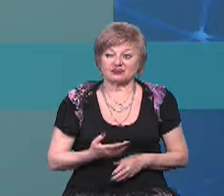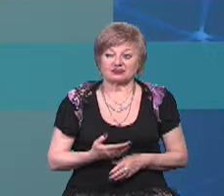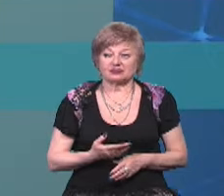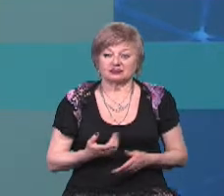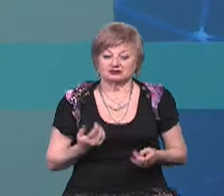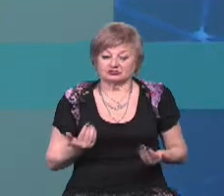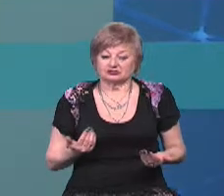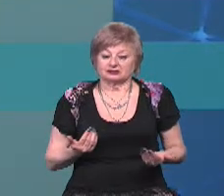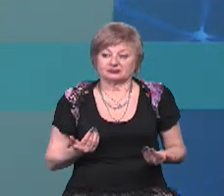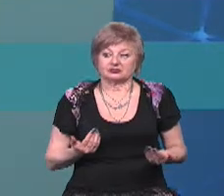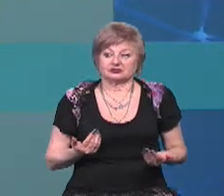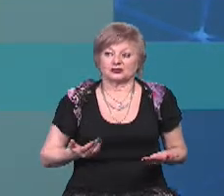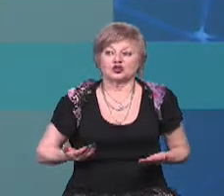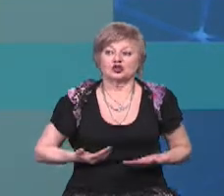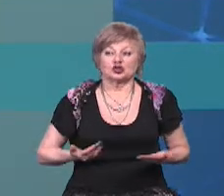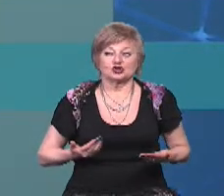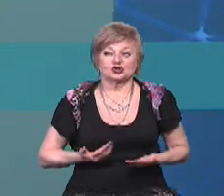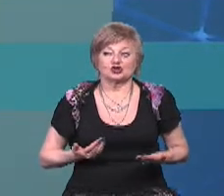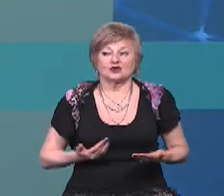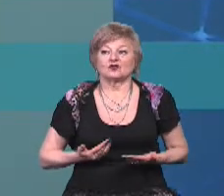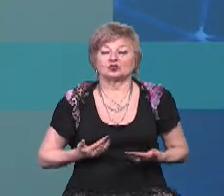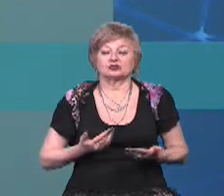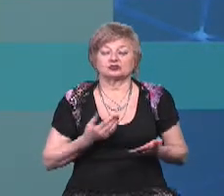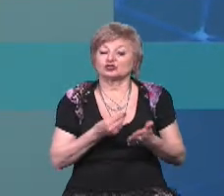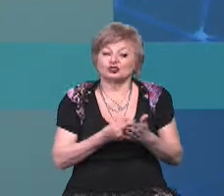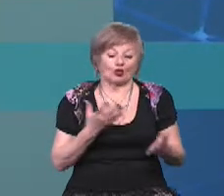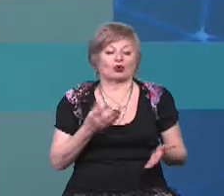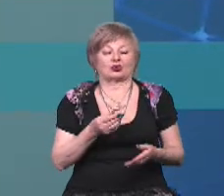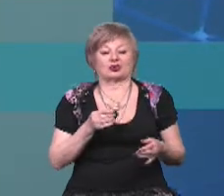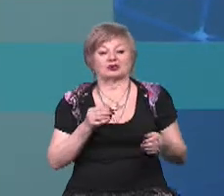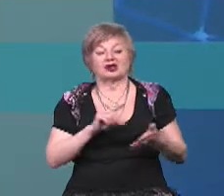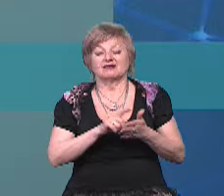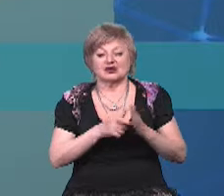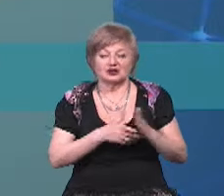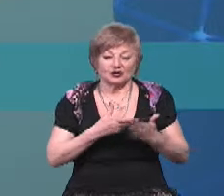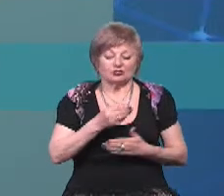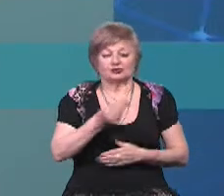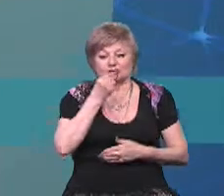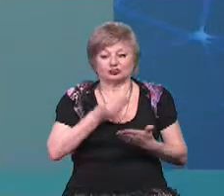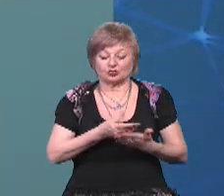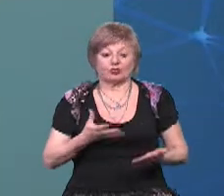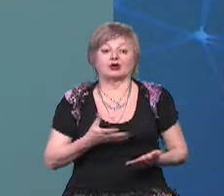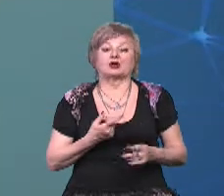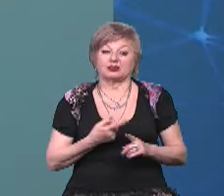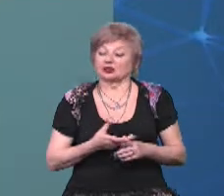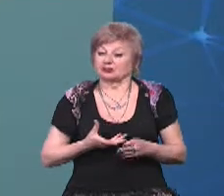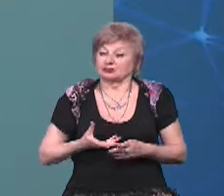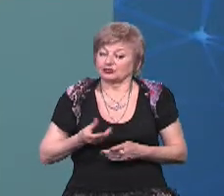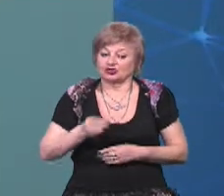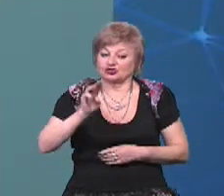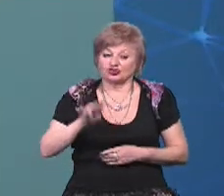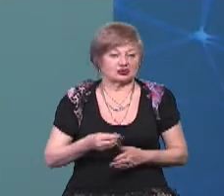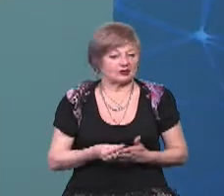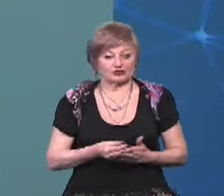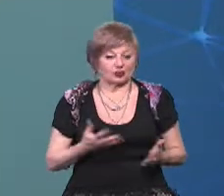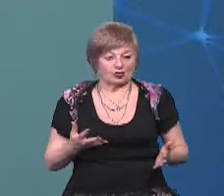вони живуть там теж... У них дорога комуналка, дорогі харчі. Віддати зарплату за штраф – це дуже дорого.